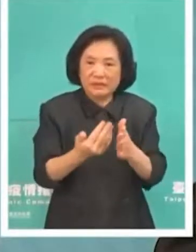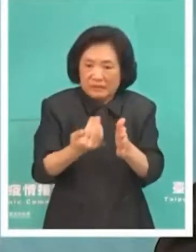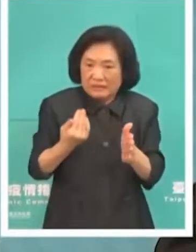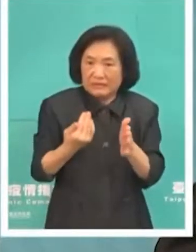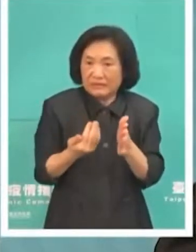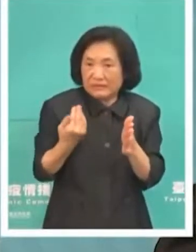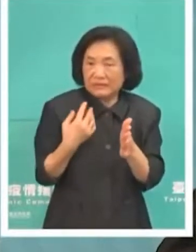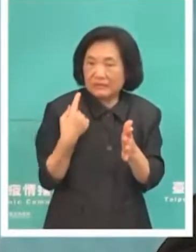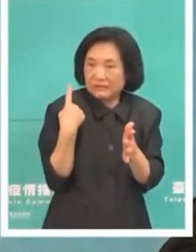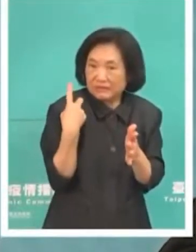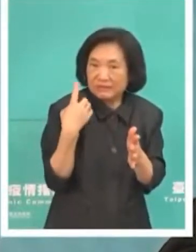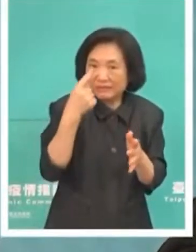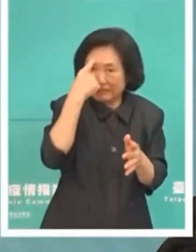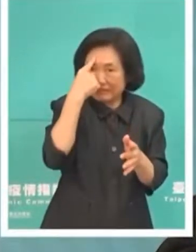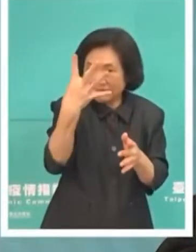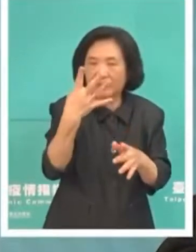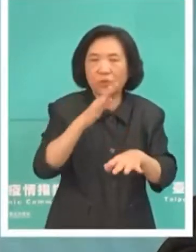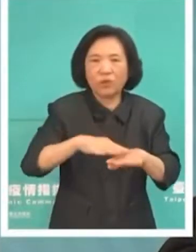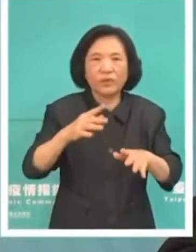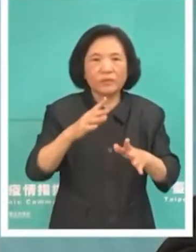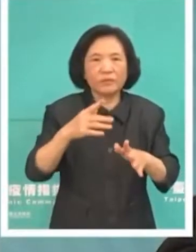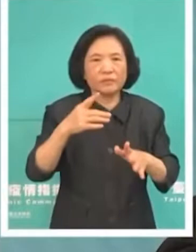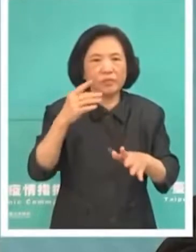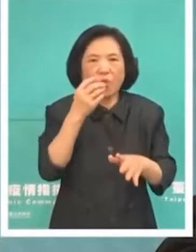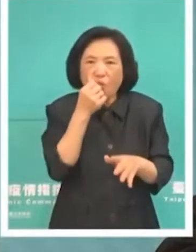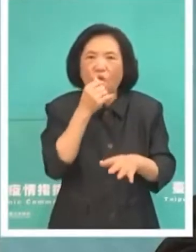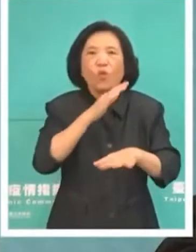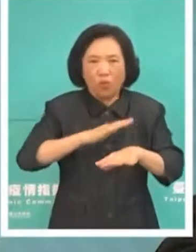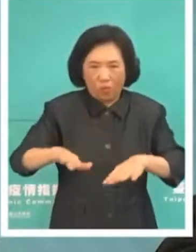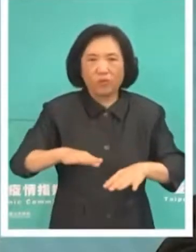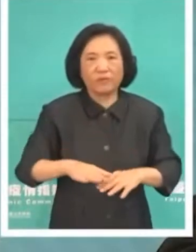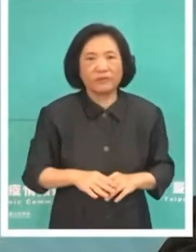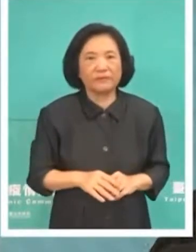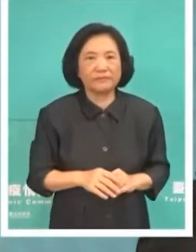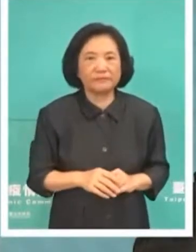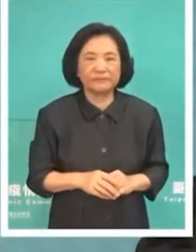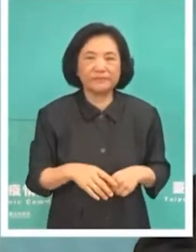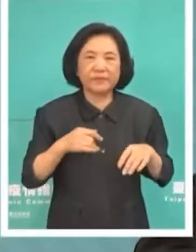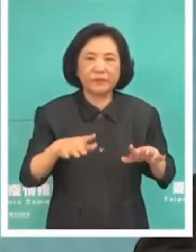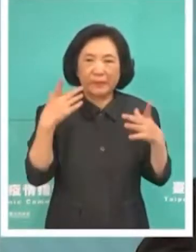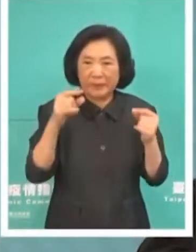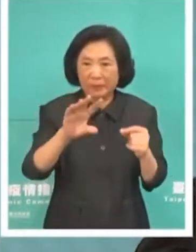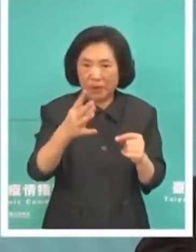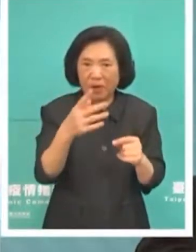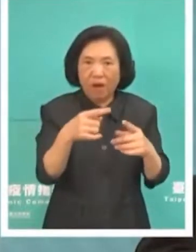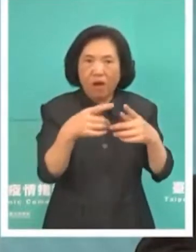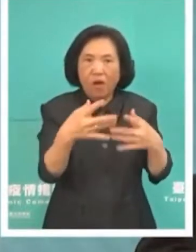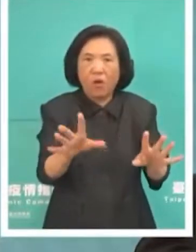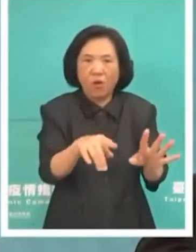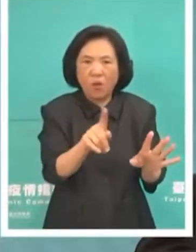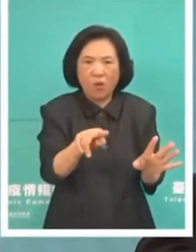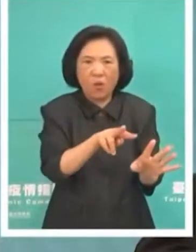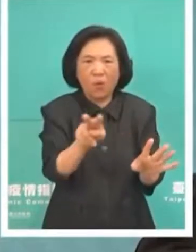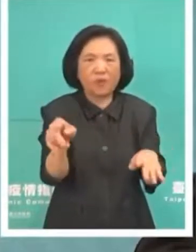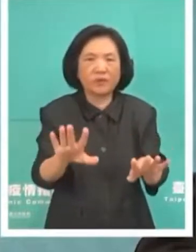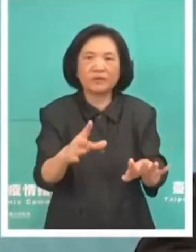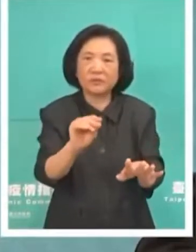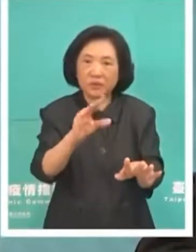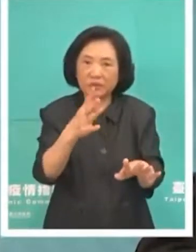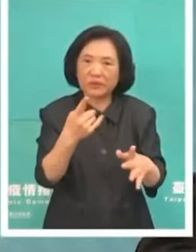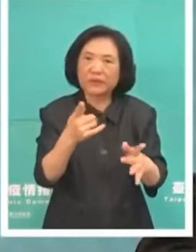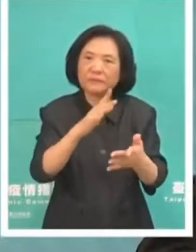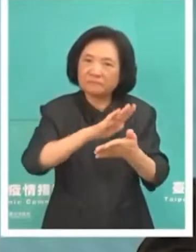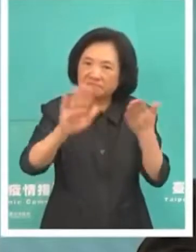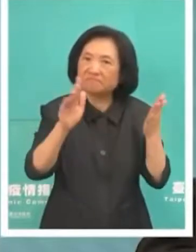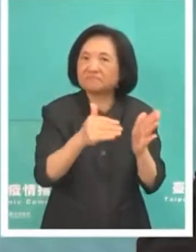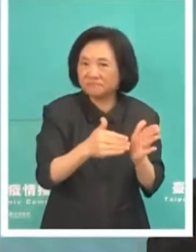右。不过看起来大概整个现象是这样的，本来万华相当多，现在万华那个大概差不多解决